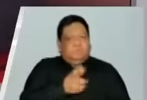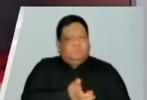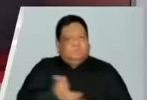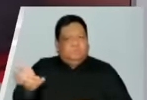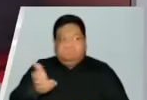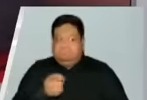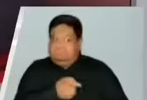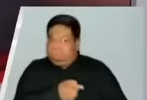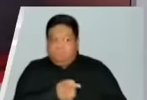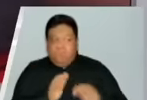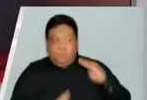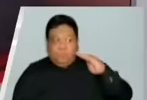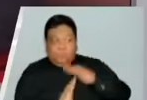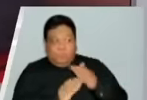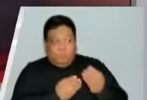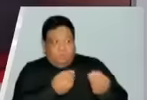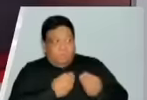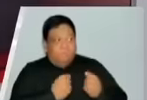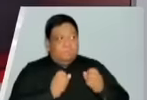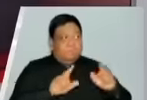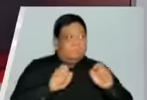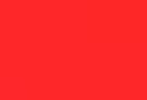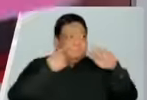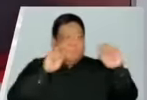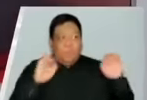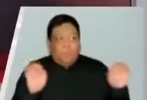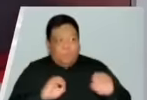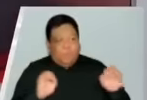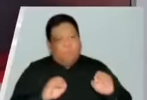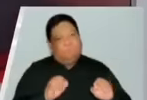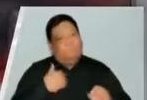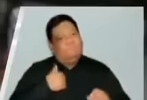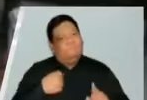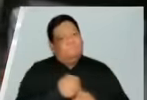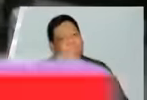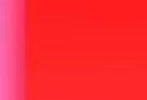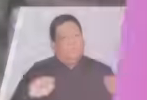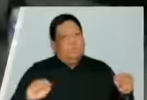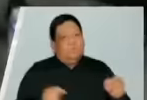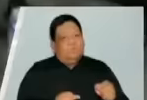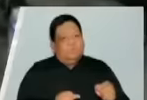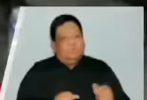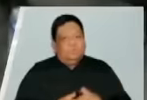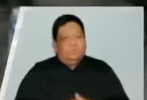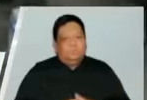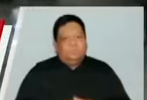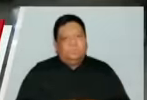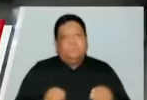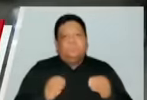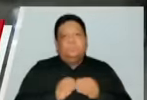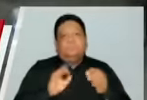kota ng mabibiktima. Mula roon, nakatutok live si June Renarasyon. June?